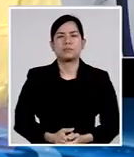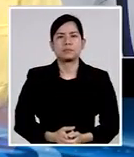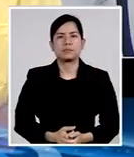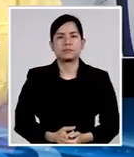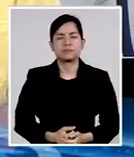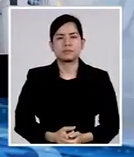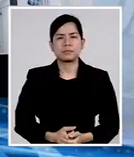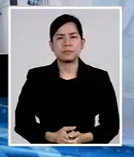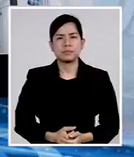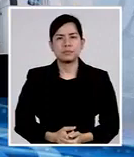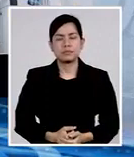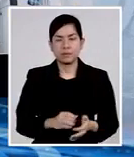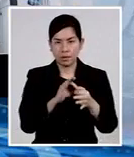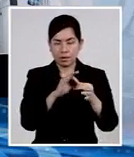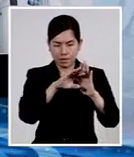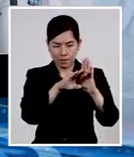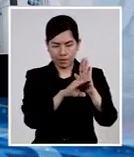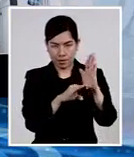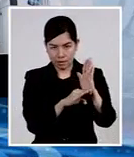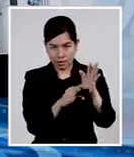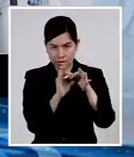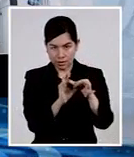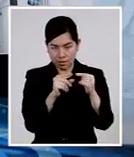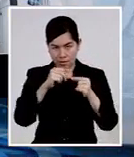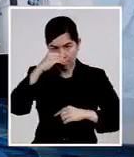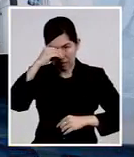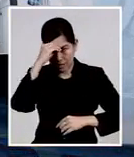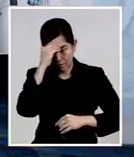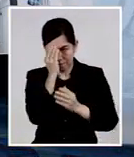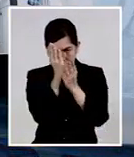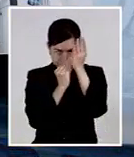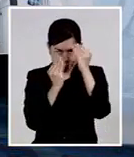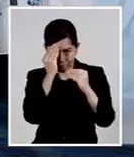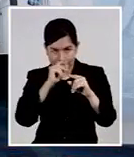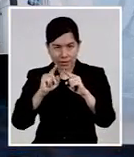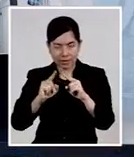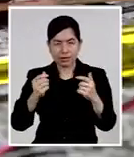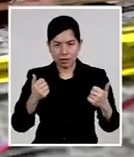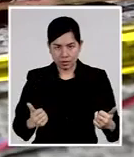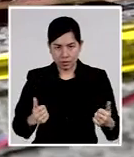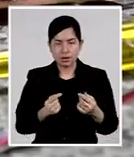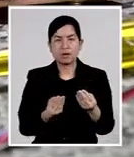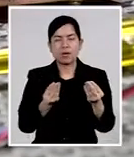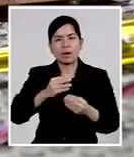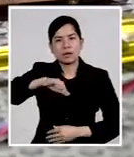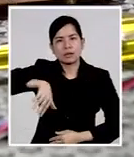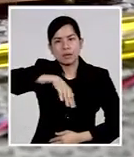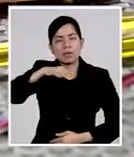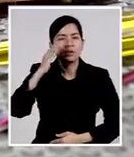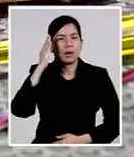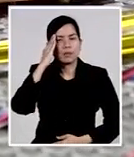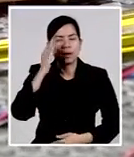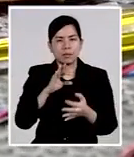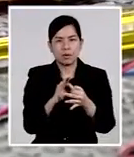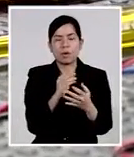ฮะกระบวนการในการศึกษานะฮะในตอนนี้นะให้รู้ว่าฟังก์ชันงานของเราน